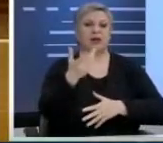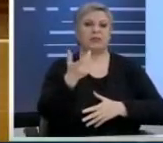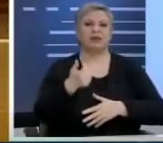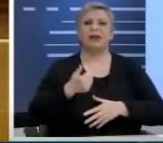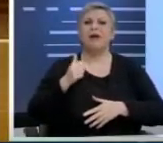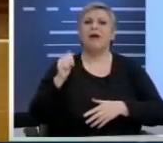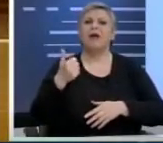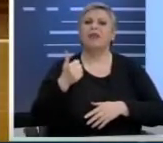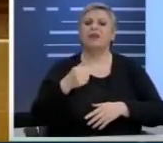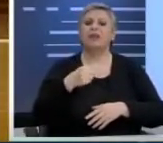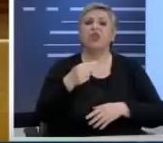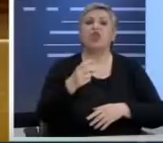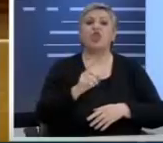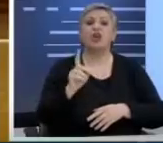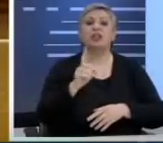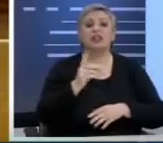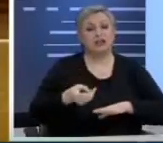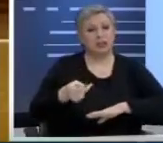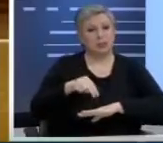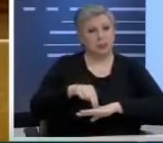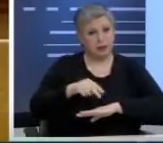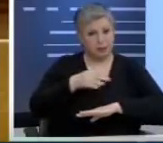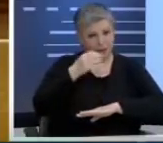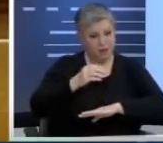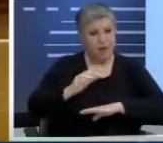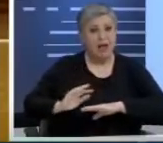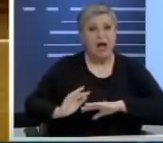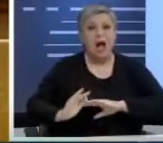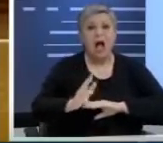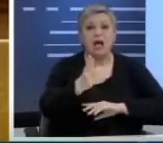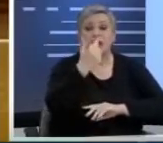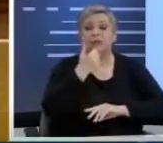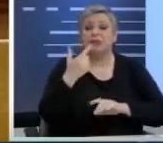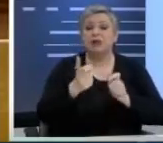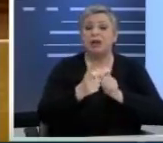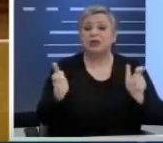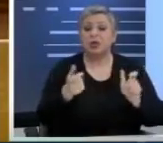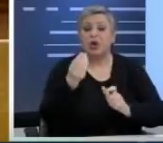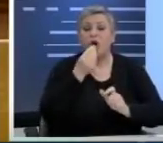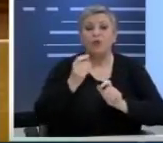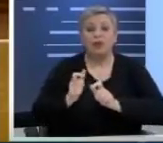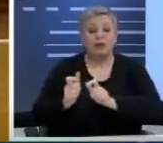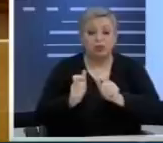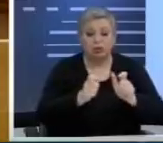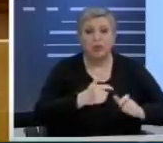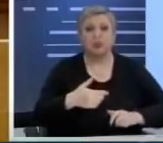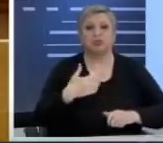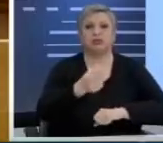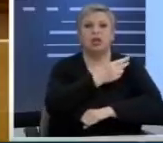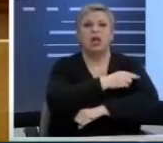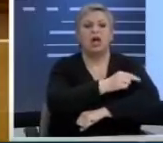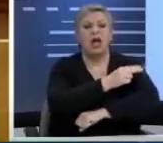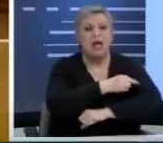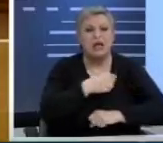Δρίτσας εχθές. Για μας ανάπτυξη χωρίς σχολικά γεύματα, χωρίς πρωτοβάθμια περίθαλψη, χωρίς